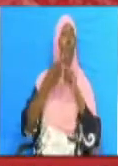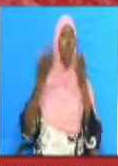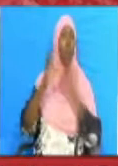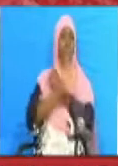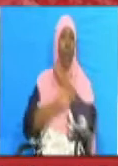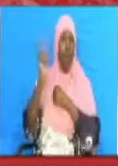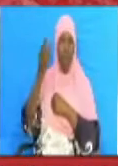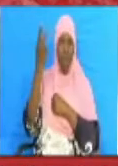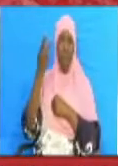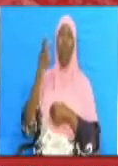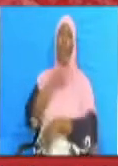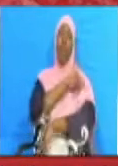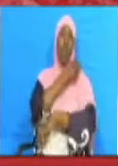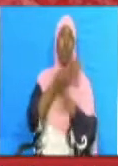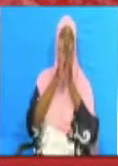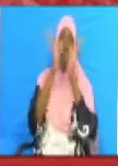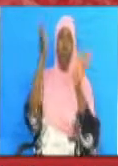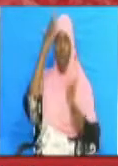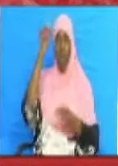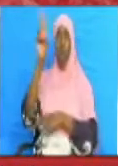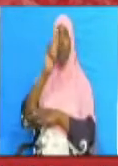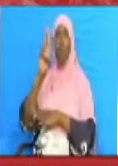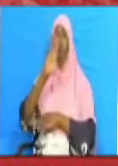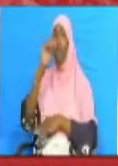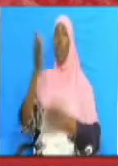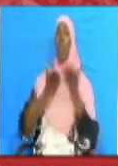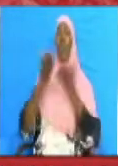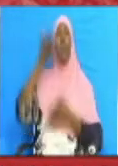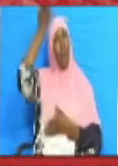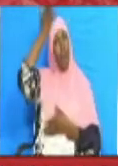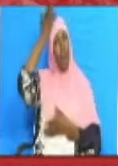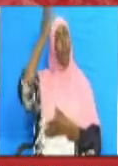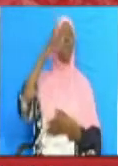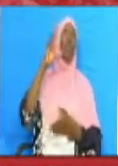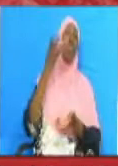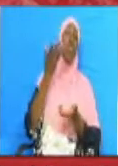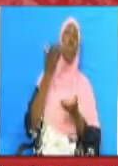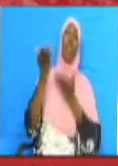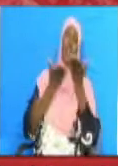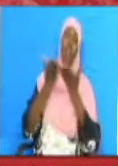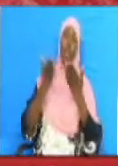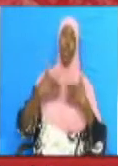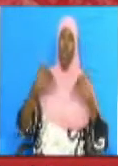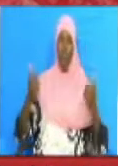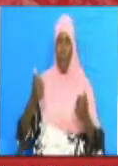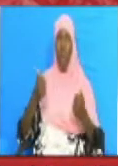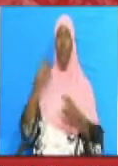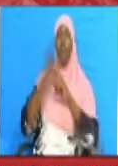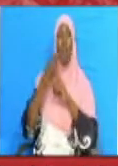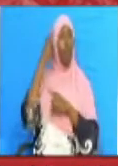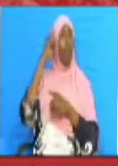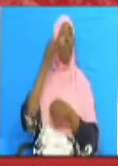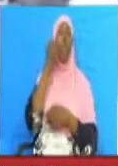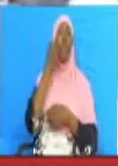za Umma ili kuweza kutumiwa na wahudumu wa afya kuwashughulikia wagonjwa wa COVID-19.